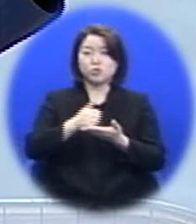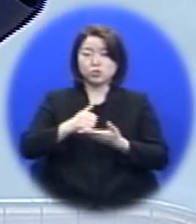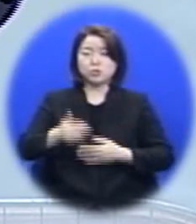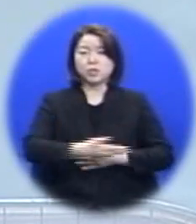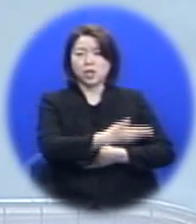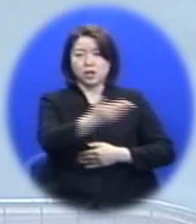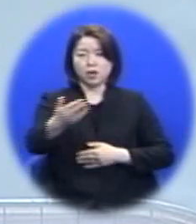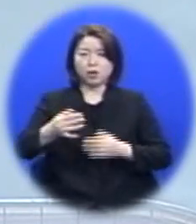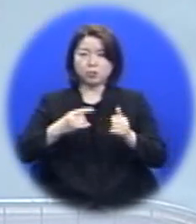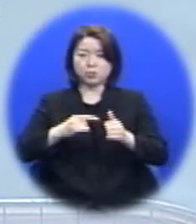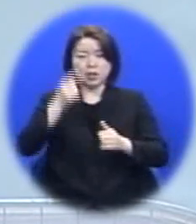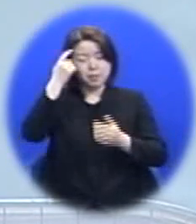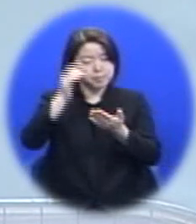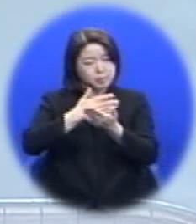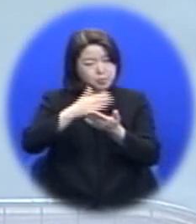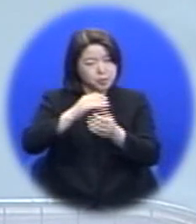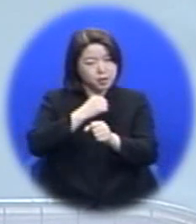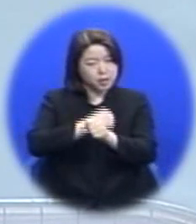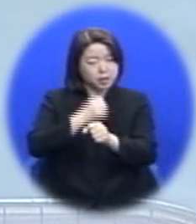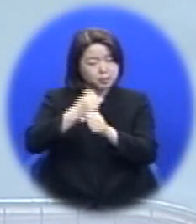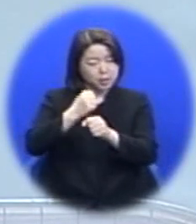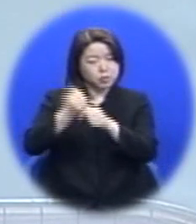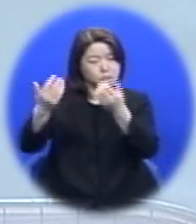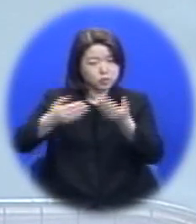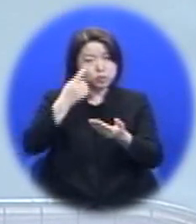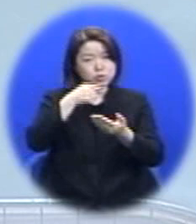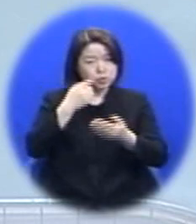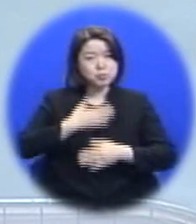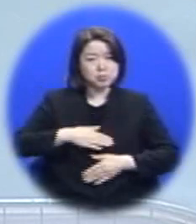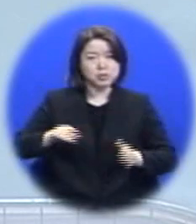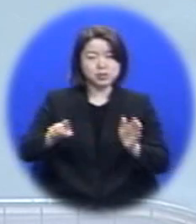여러분에게 분별하게 해주실 줄 믿습니다.